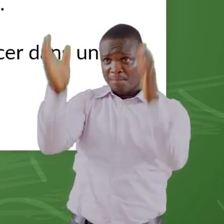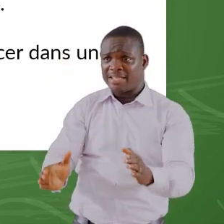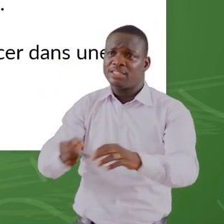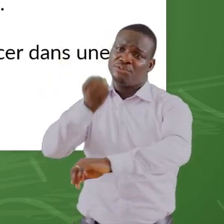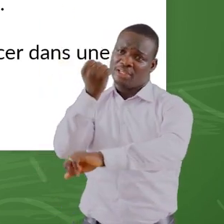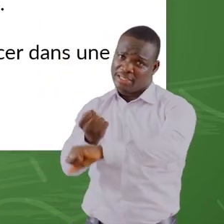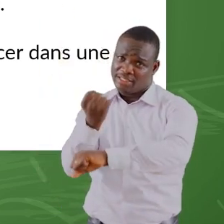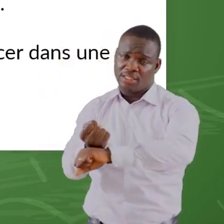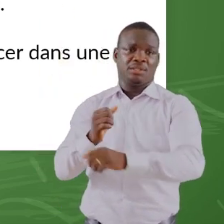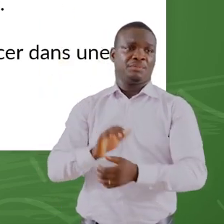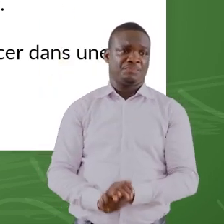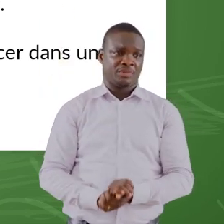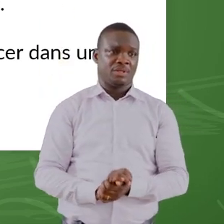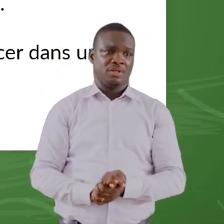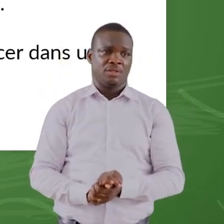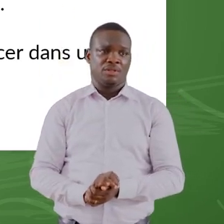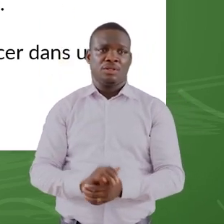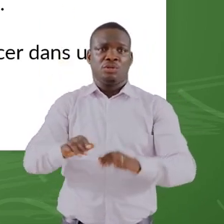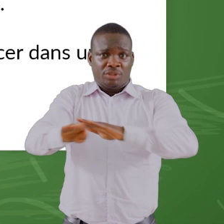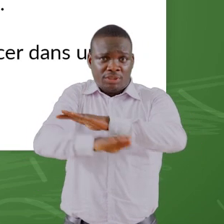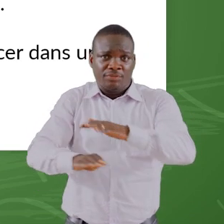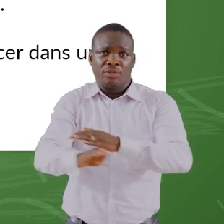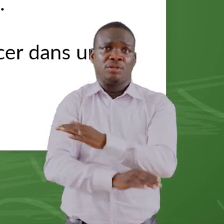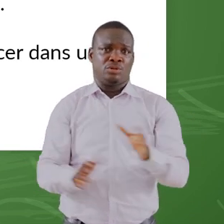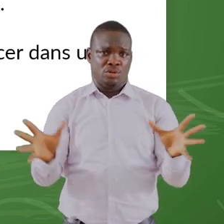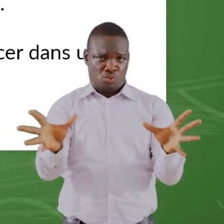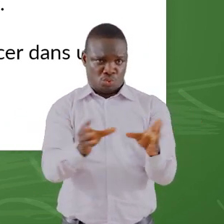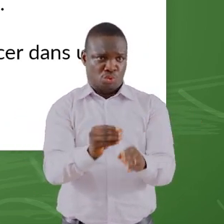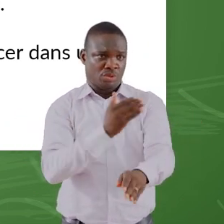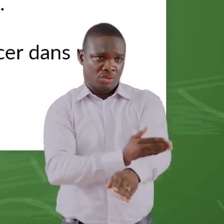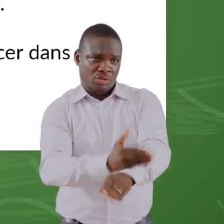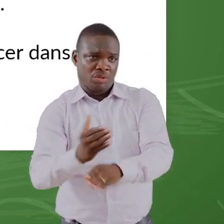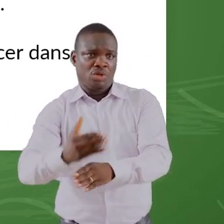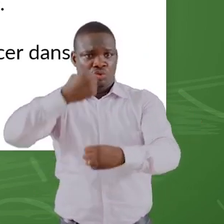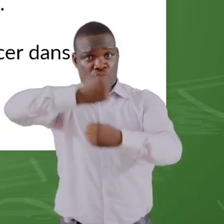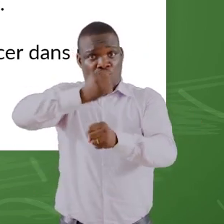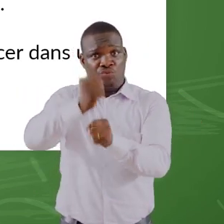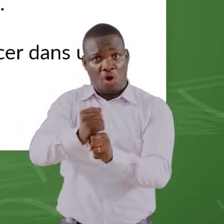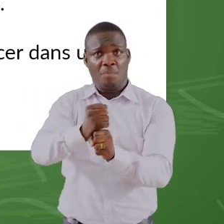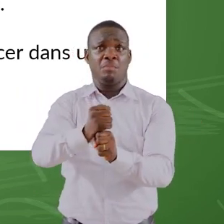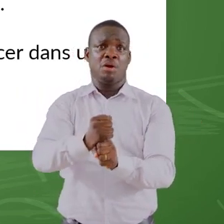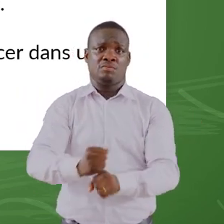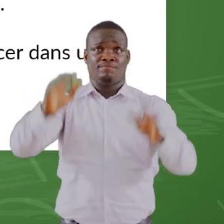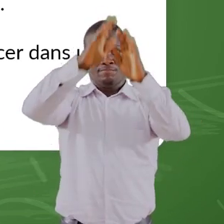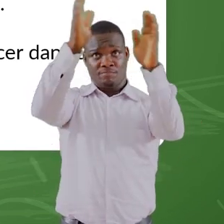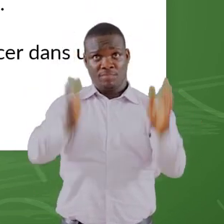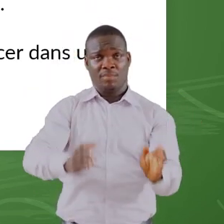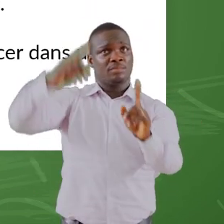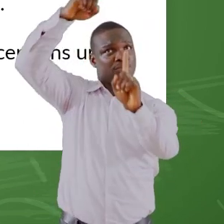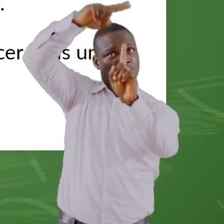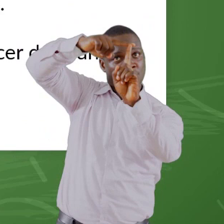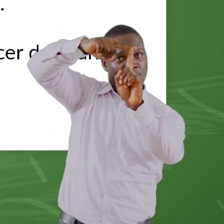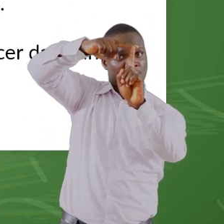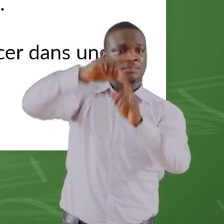massif granitique. Le gîte d'altération se forme au sommet de ce